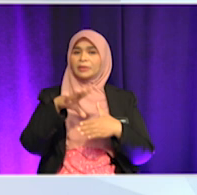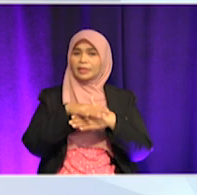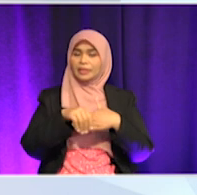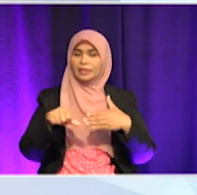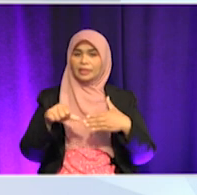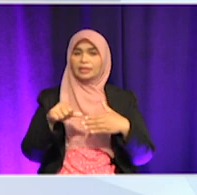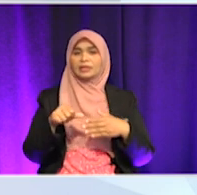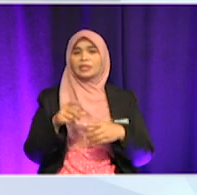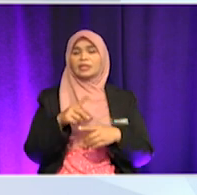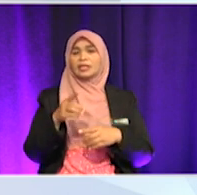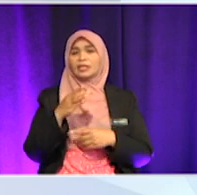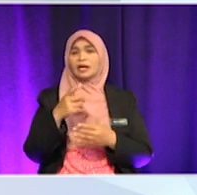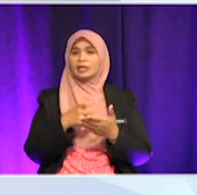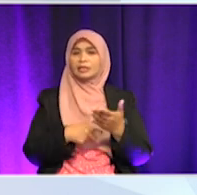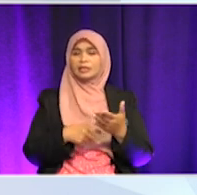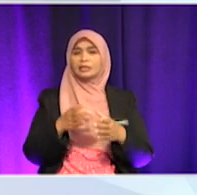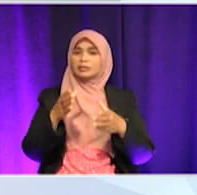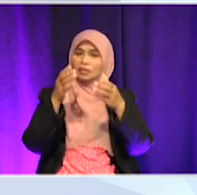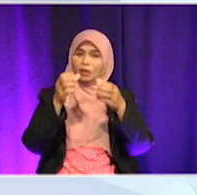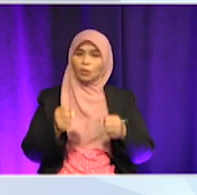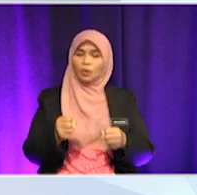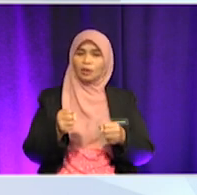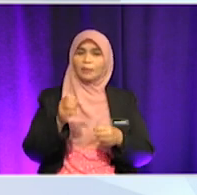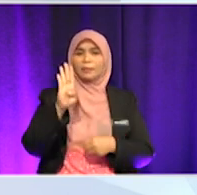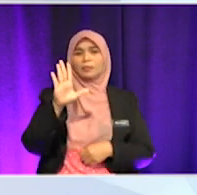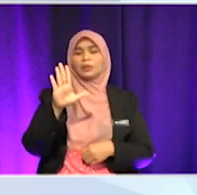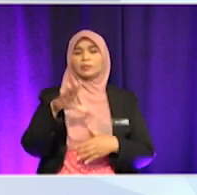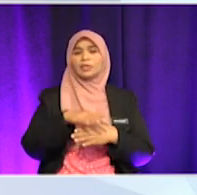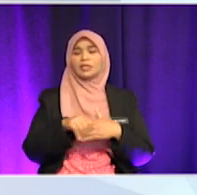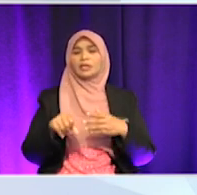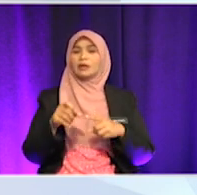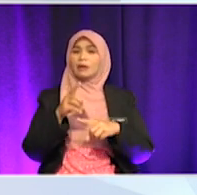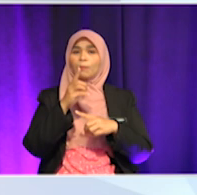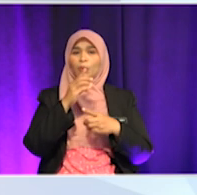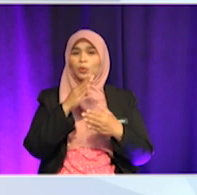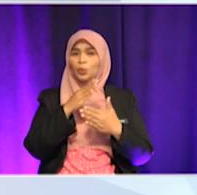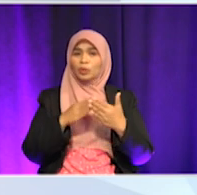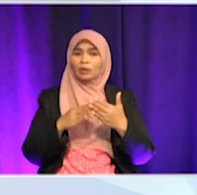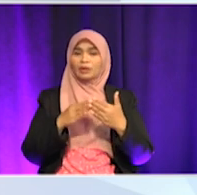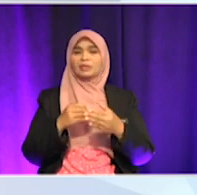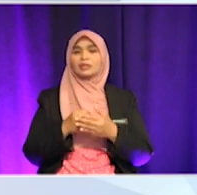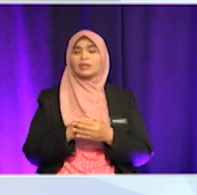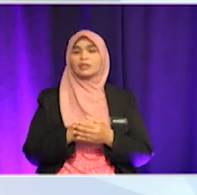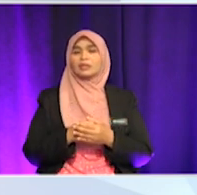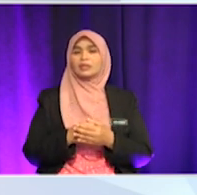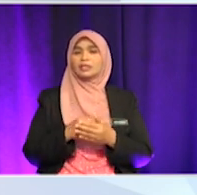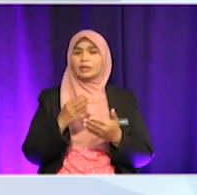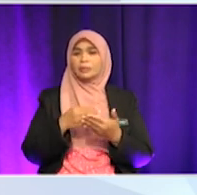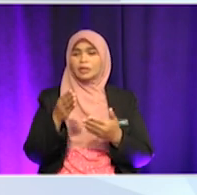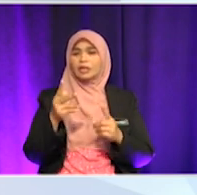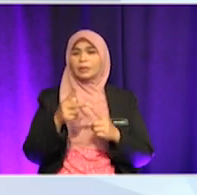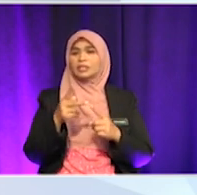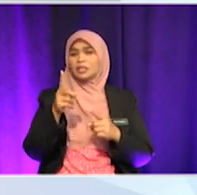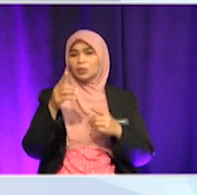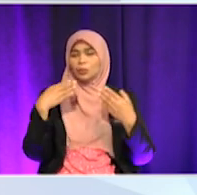harga sehelai seluar ialah RM45. Okay, diskaun sebanyak 15% diberikan kepada harga sehelai